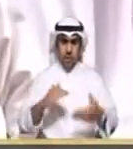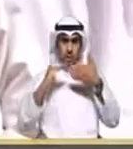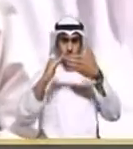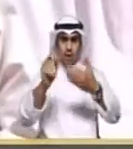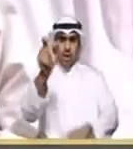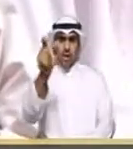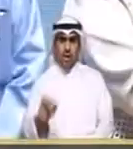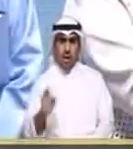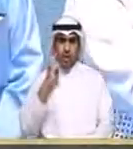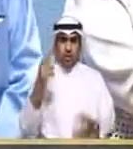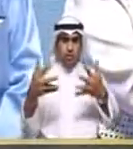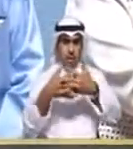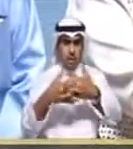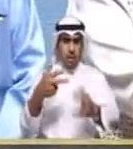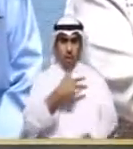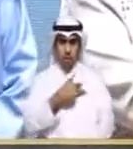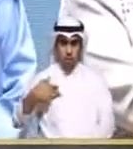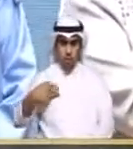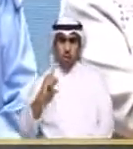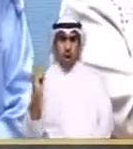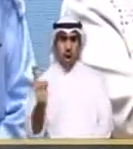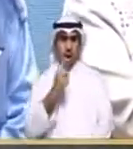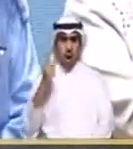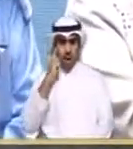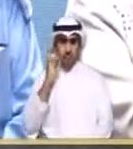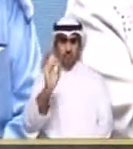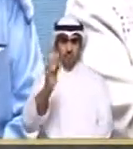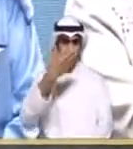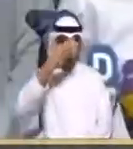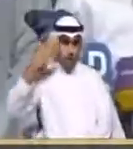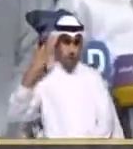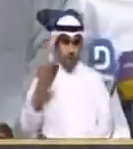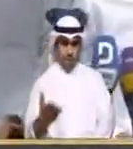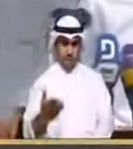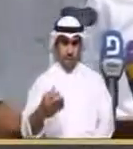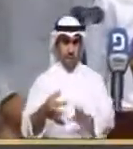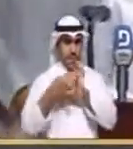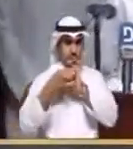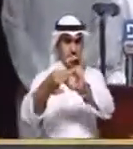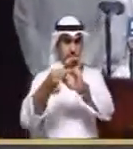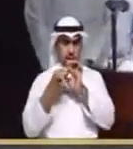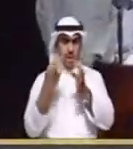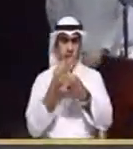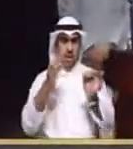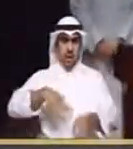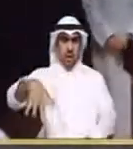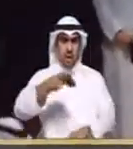أهم المهن في العالم كونها تتطلب مهارات وخبرات خاصة ولها علاقة بالتواصل